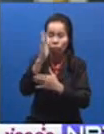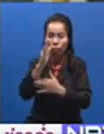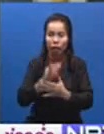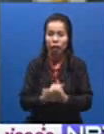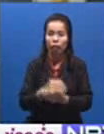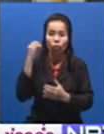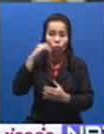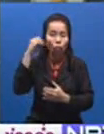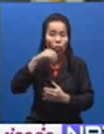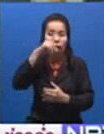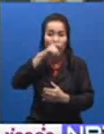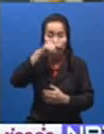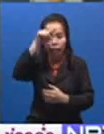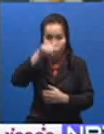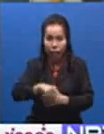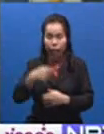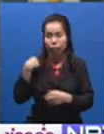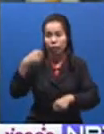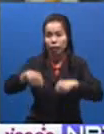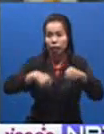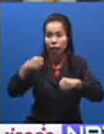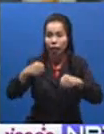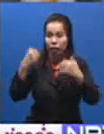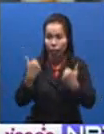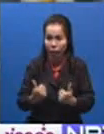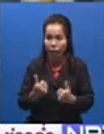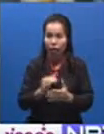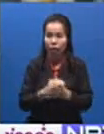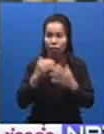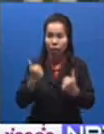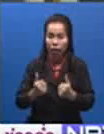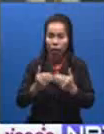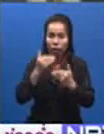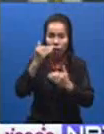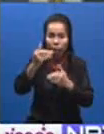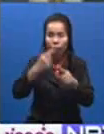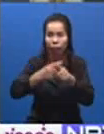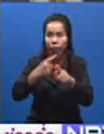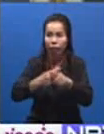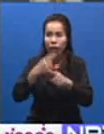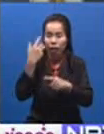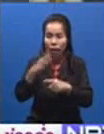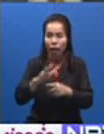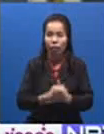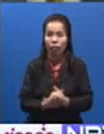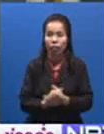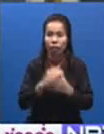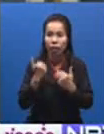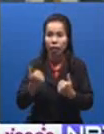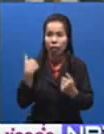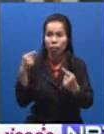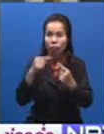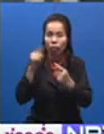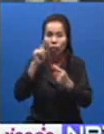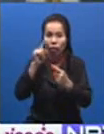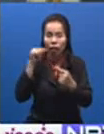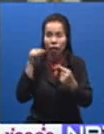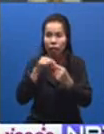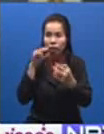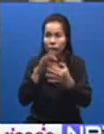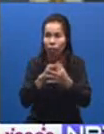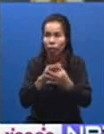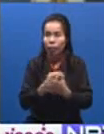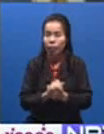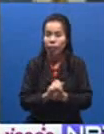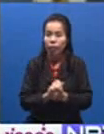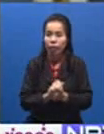ย์นะครับตอนนี้ก็ปั่นกันมาได้ประมาณ5อาทิตย์แล้วนะครับตอนนี้ก็ถือว่าเริ่มจุดติ